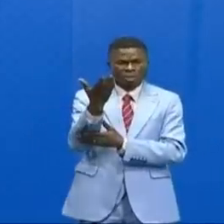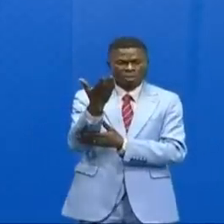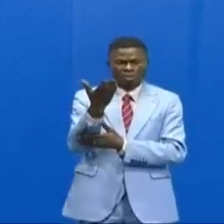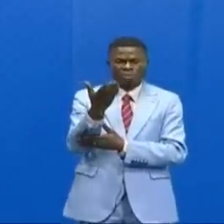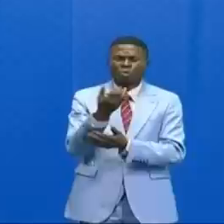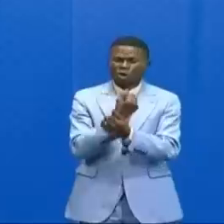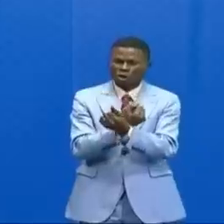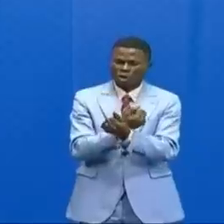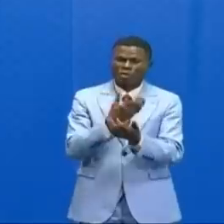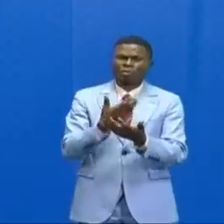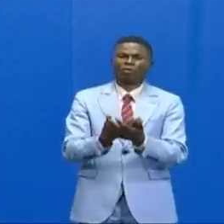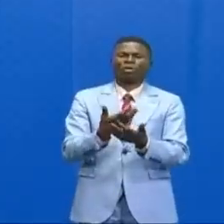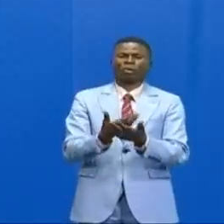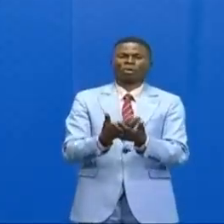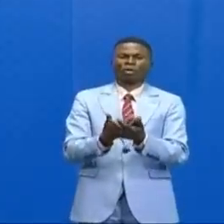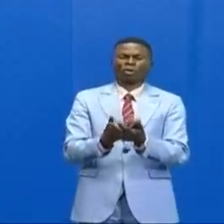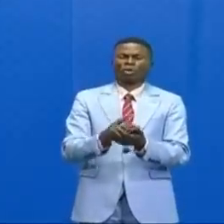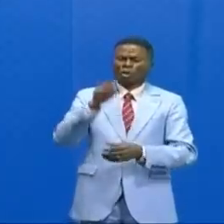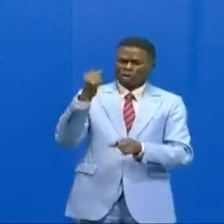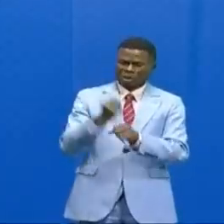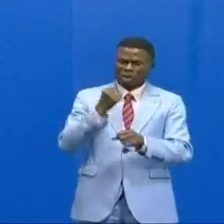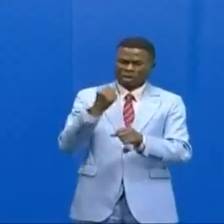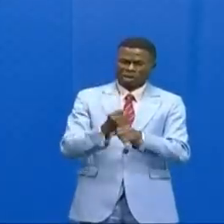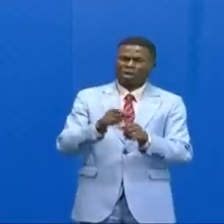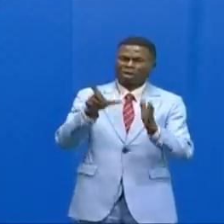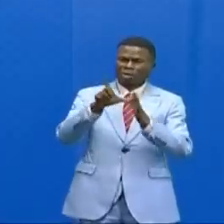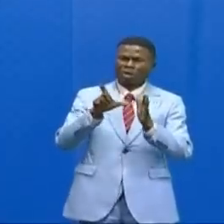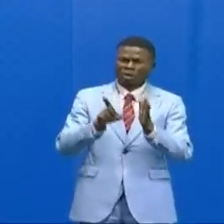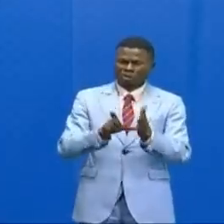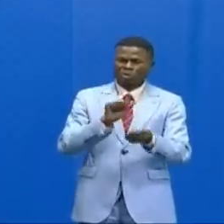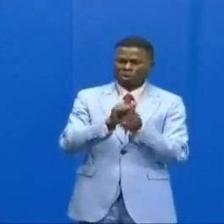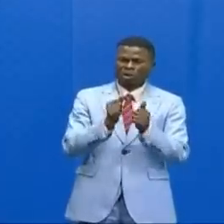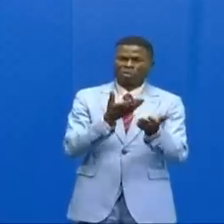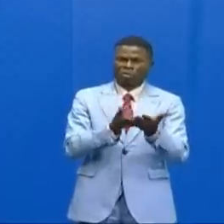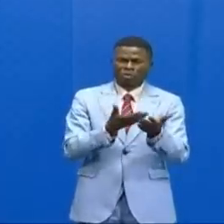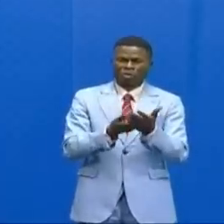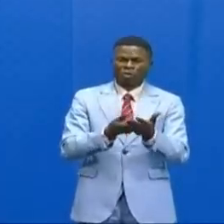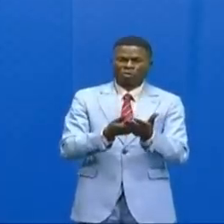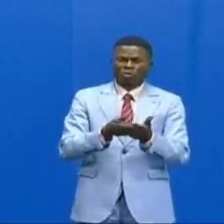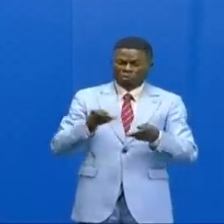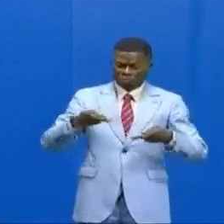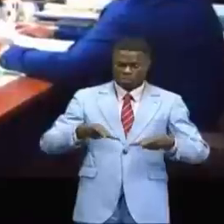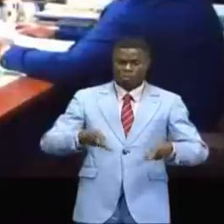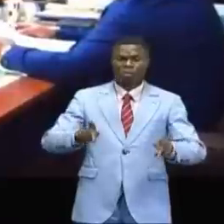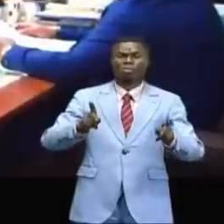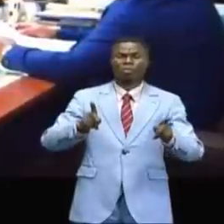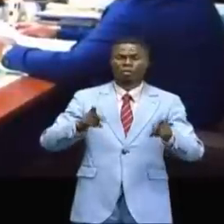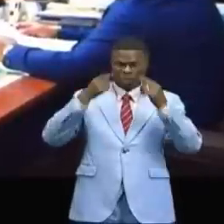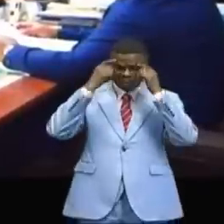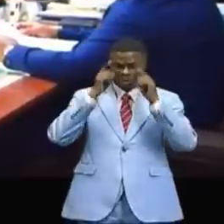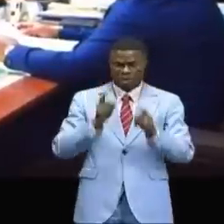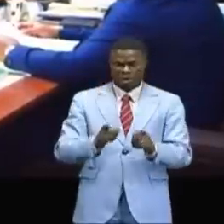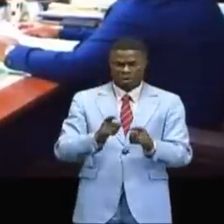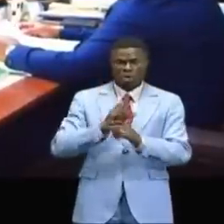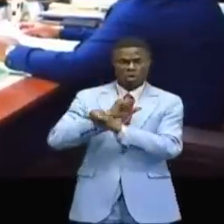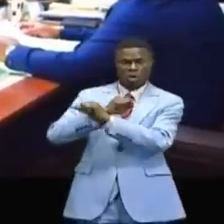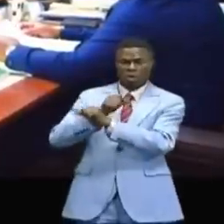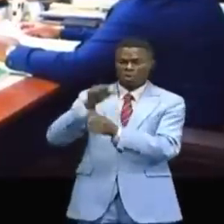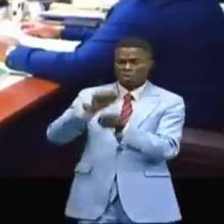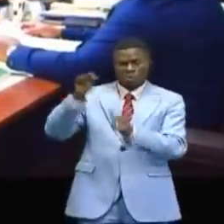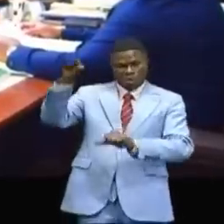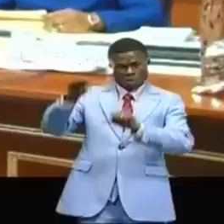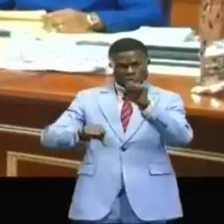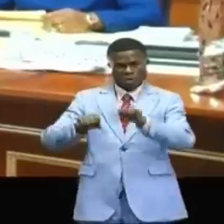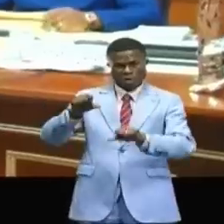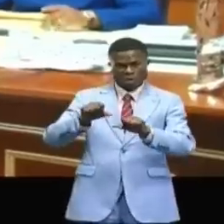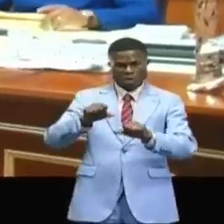s'acquitter diligemment de leurs obligations légales en la matière. Ces mesures permettront de prévenir les abus et fraudes